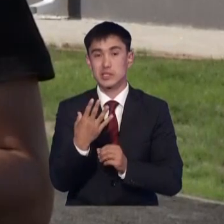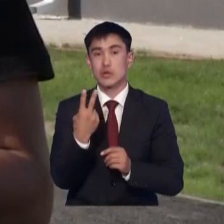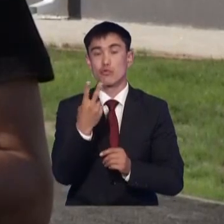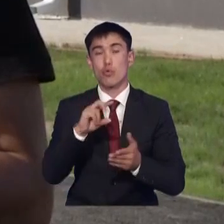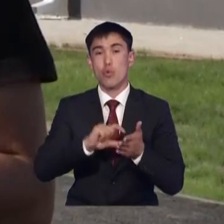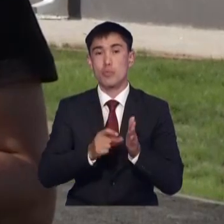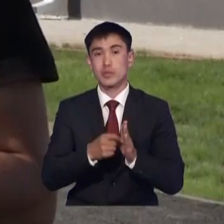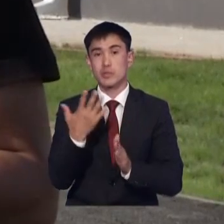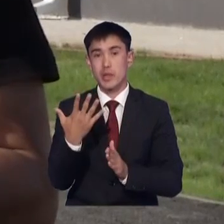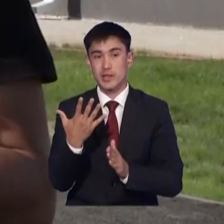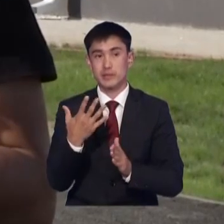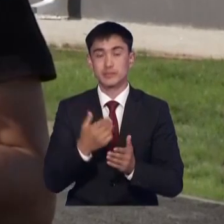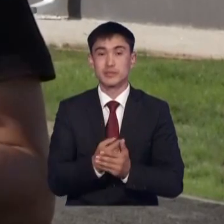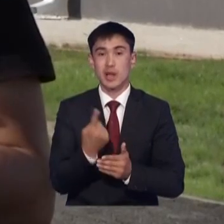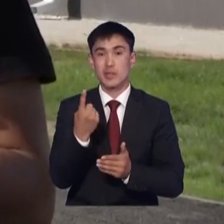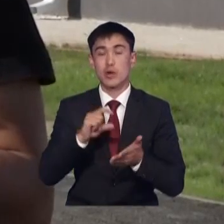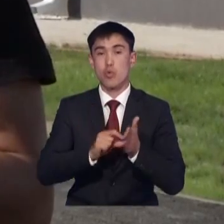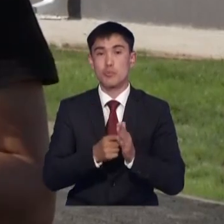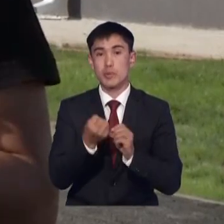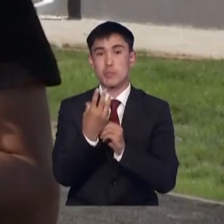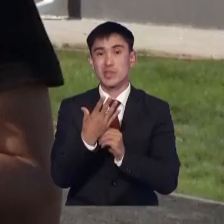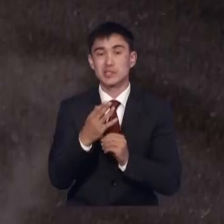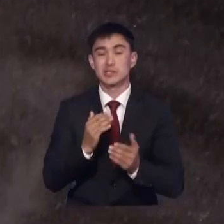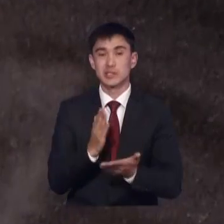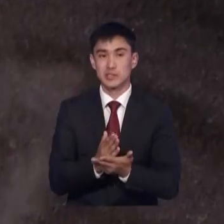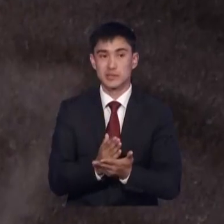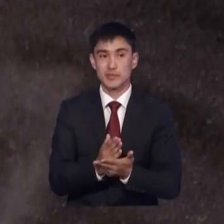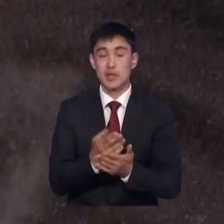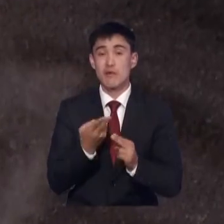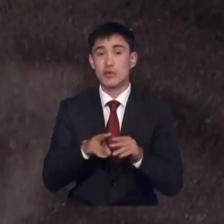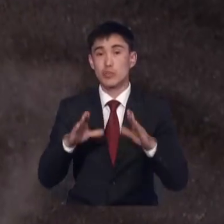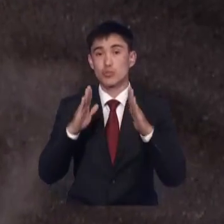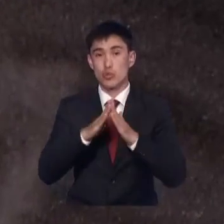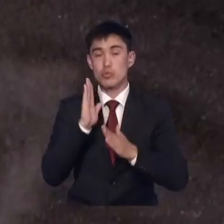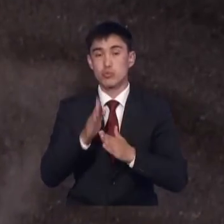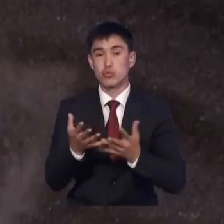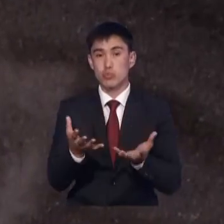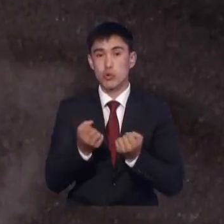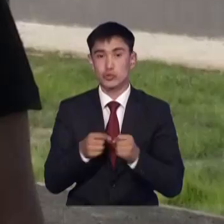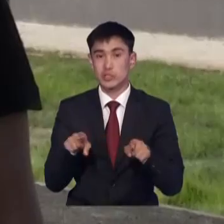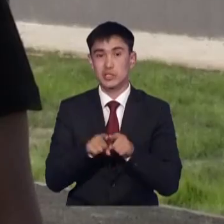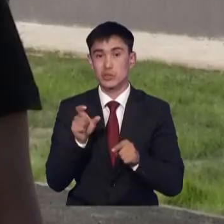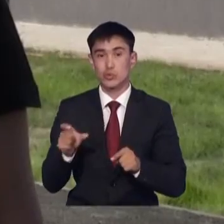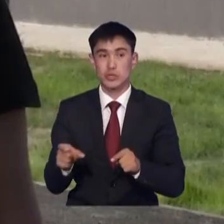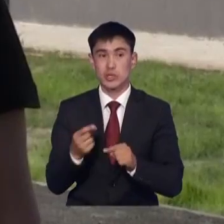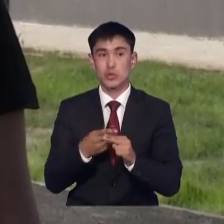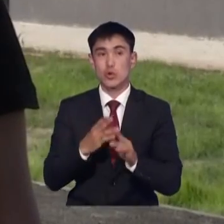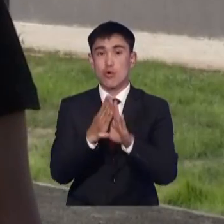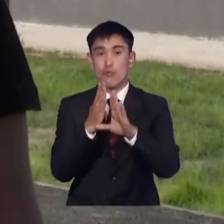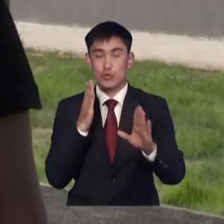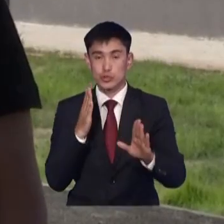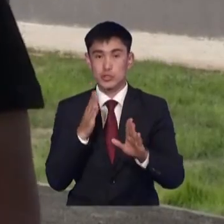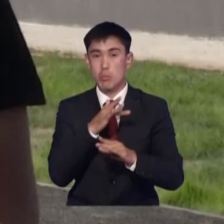двухкомнатные п и однокомнатные 15 штук в этом доме будут получать такие люди которые стоят в